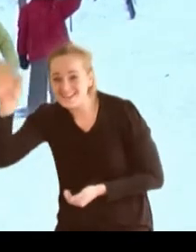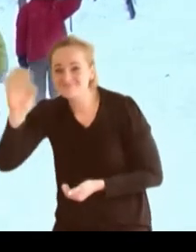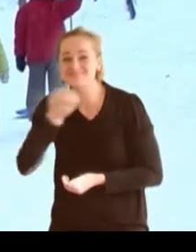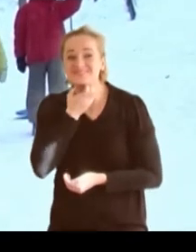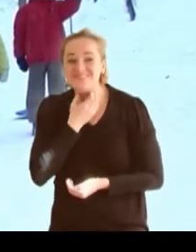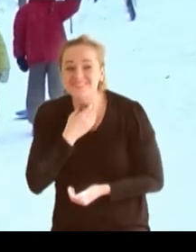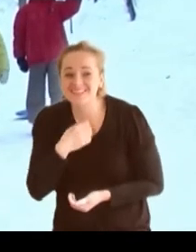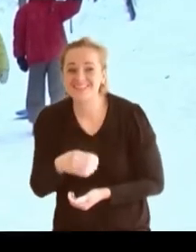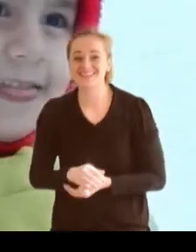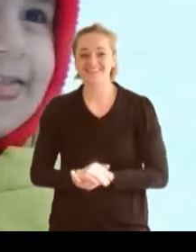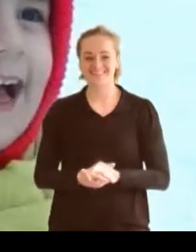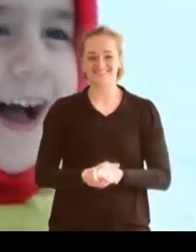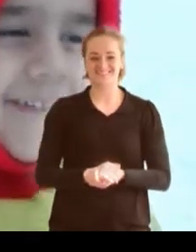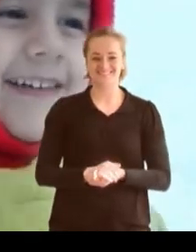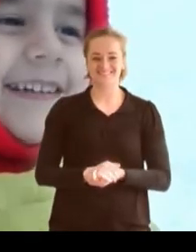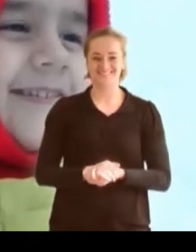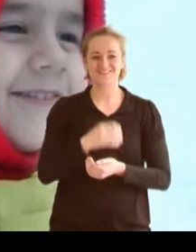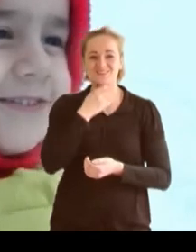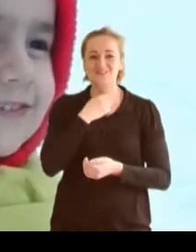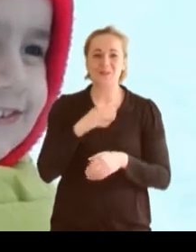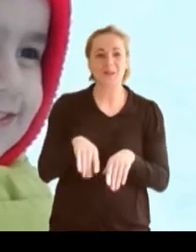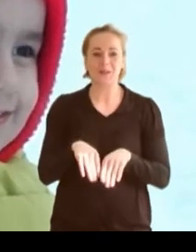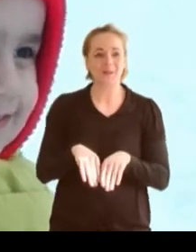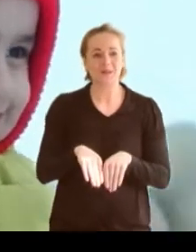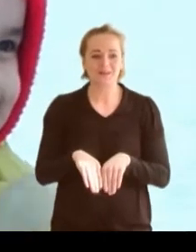Žiūrėk, šuniukas! Labas.